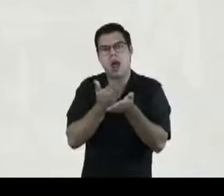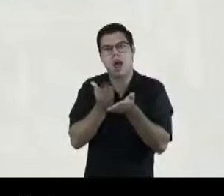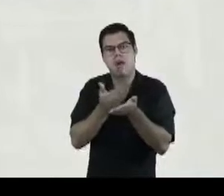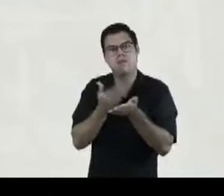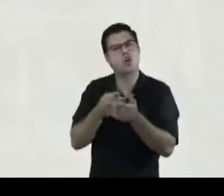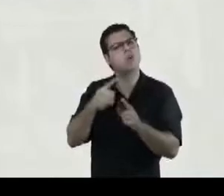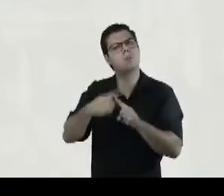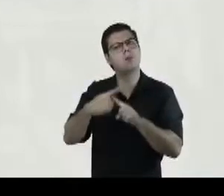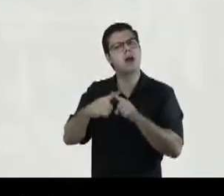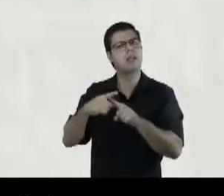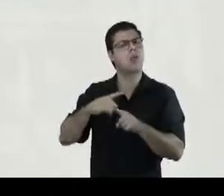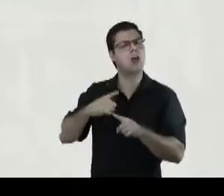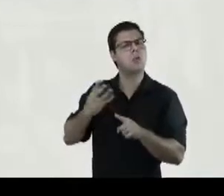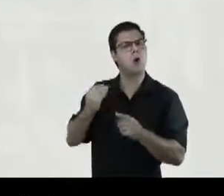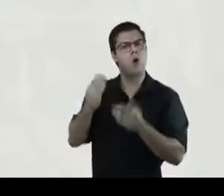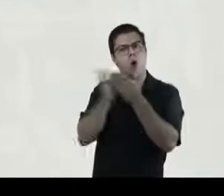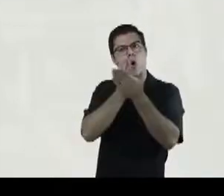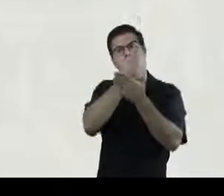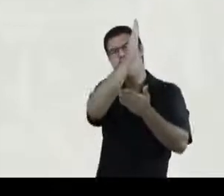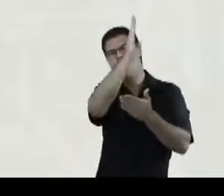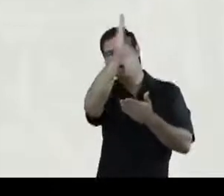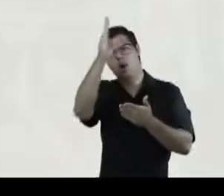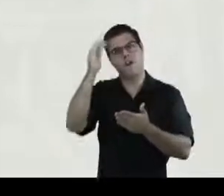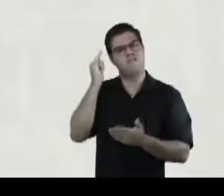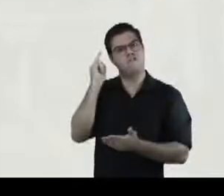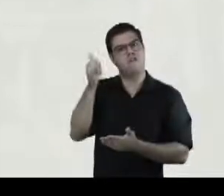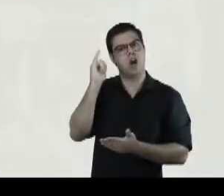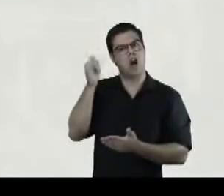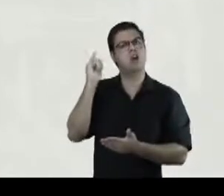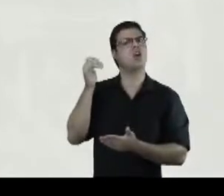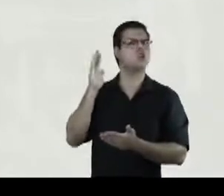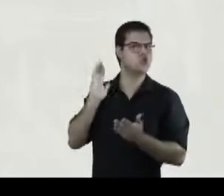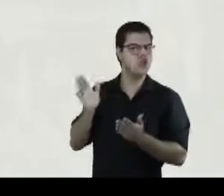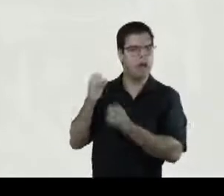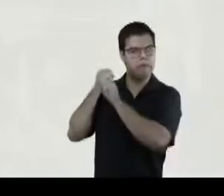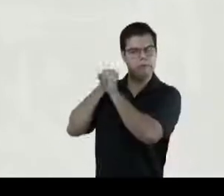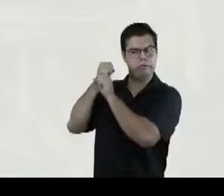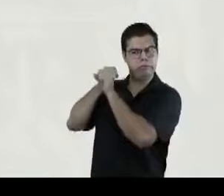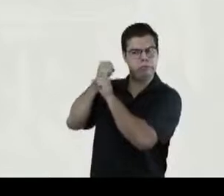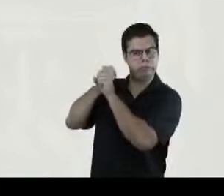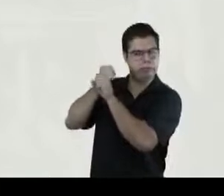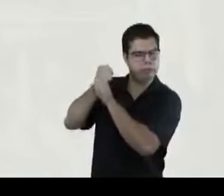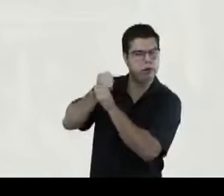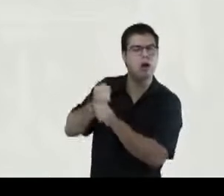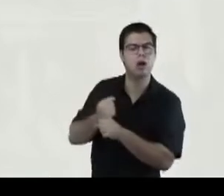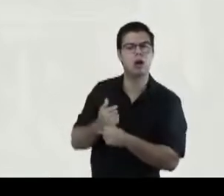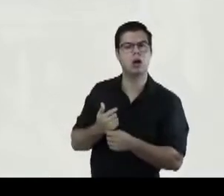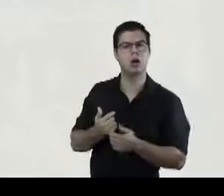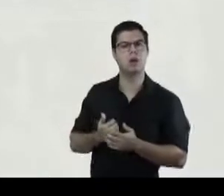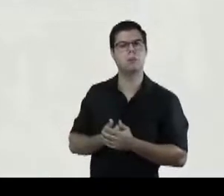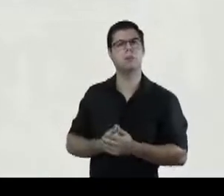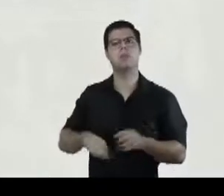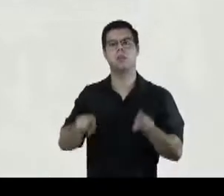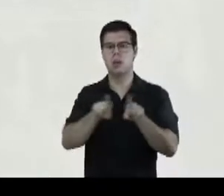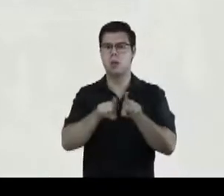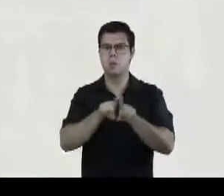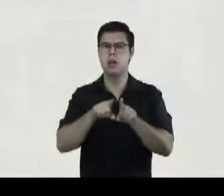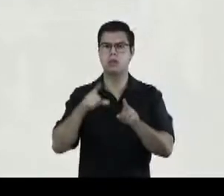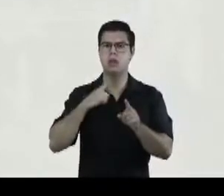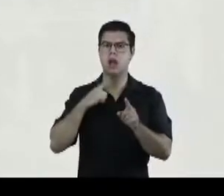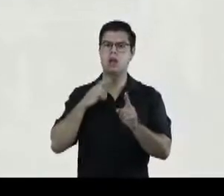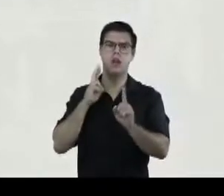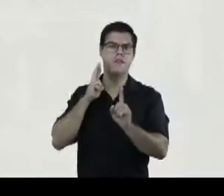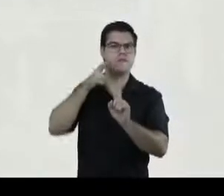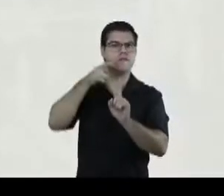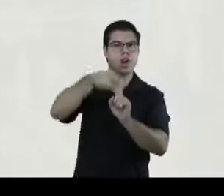depuis plusieurs siècles. On a aussi la référence vers d'autres bases de données. Vous voyez, par exemple, numéro